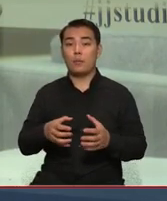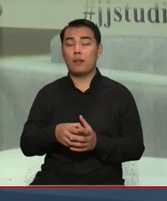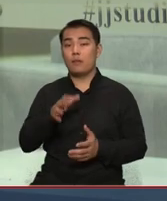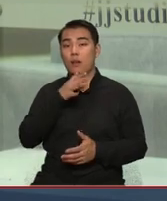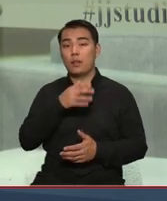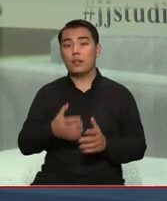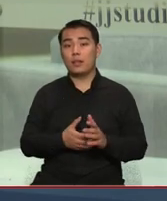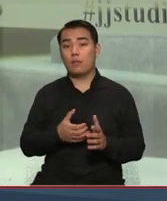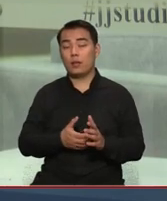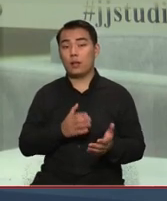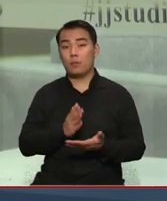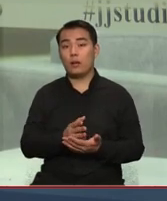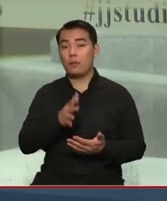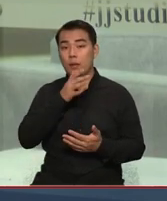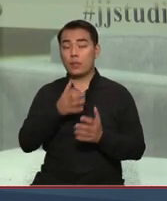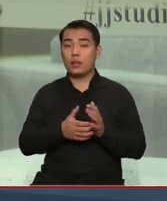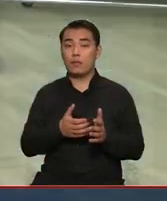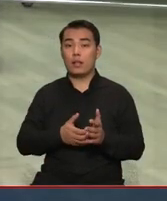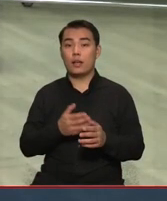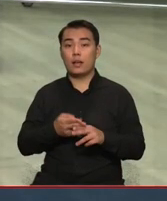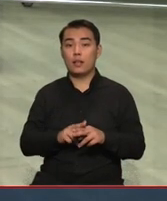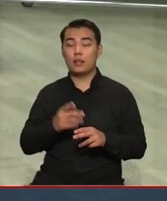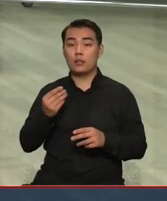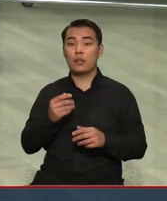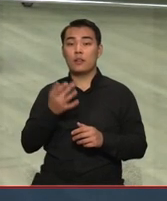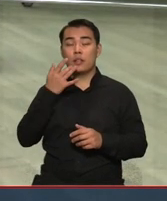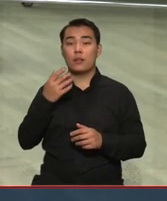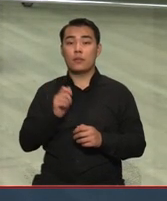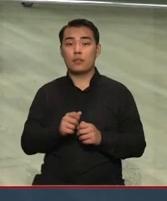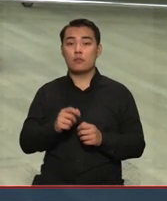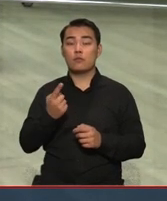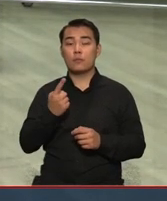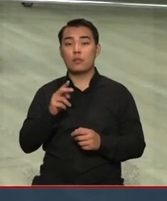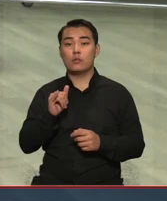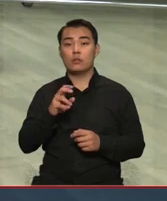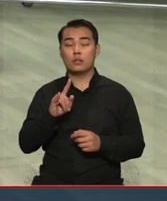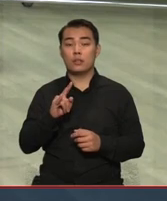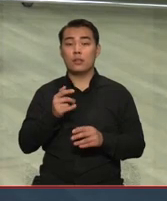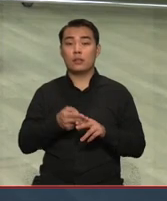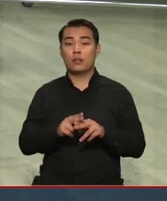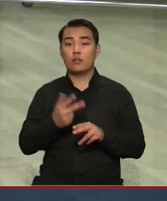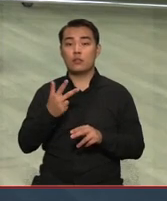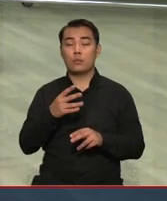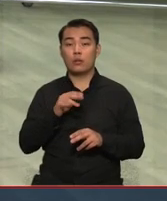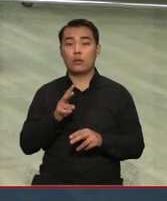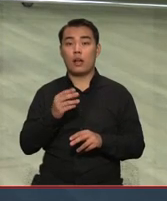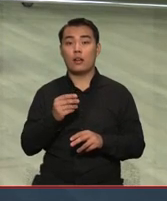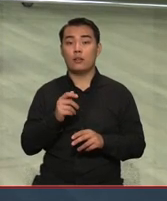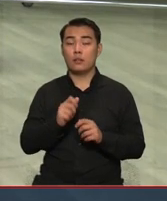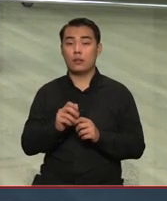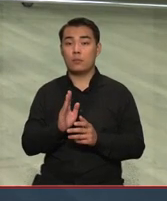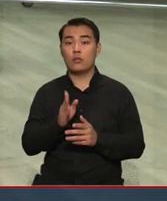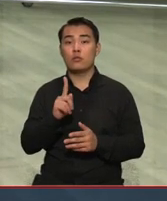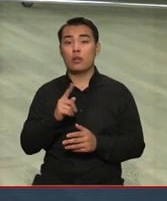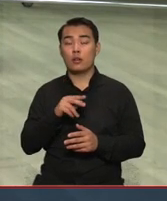қалады. Уақыт жетпей қалады, ол жерге қараған қаржы бөлінеді. Мысалы бір ұнға 3 миллион доллардай ақша кетеді. Сол жерде жұмыстар жүргізу